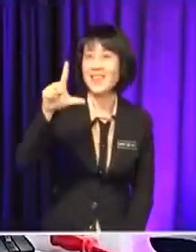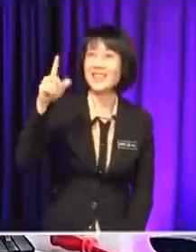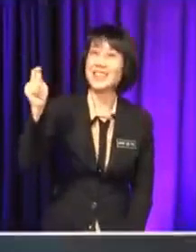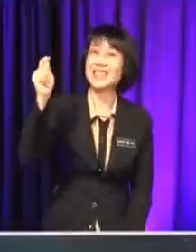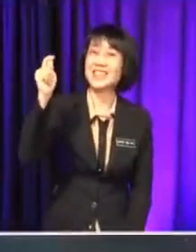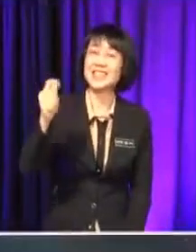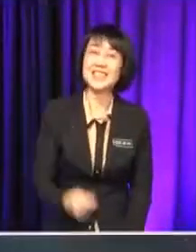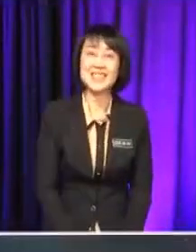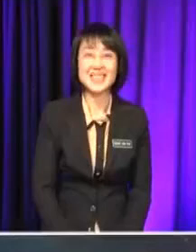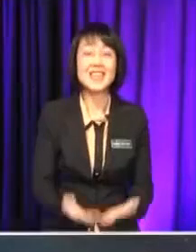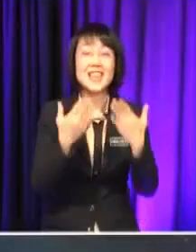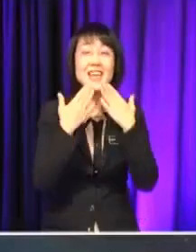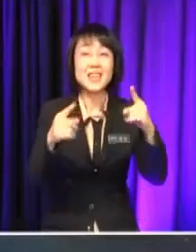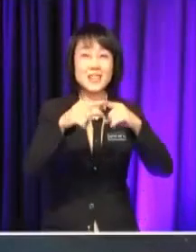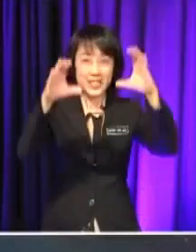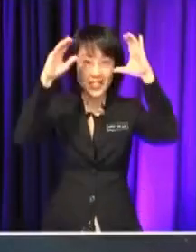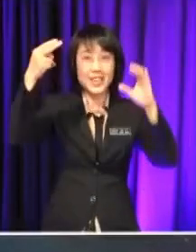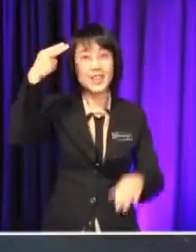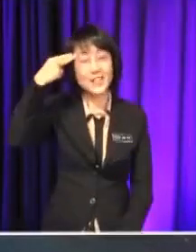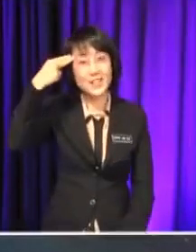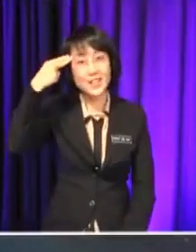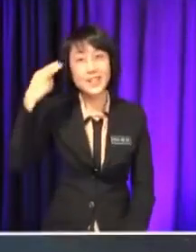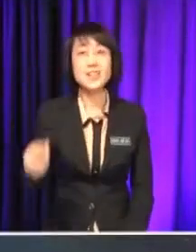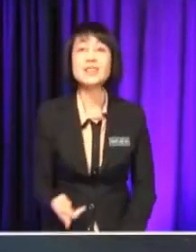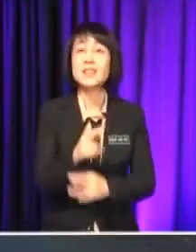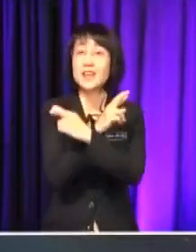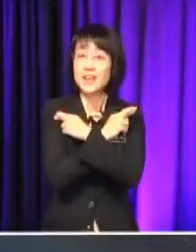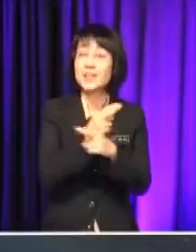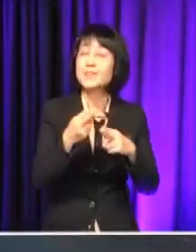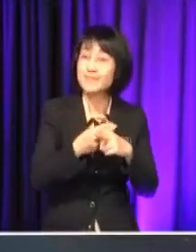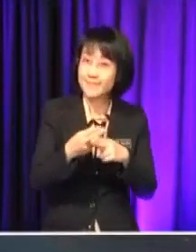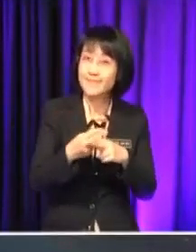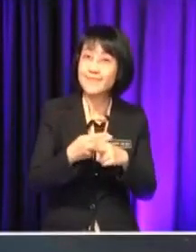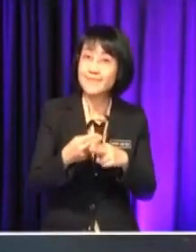Baiklah terima kasih baiklah kawan-kawan kita lihat